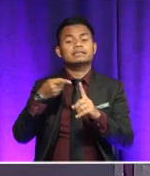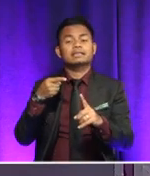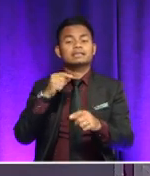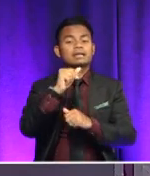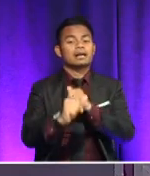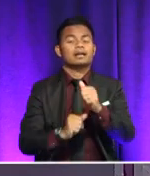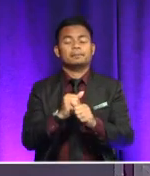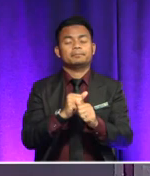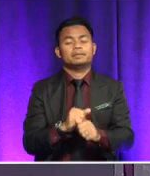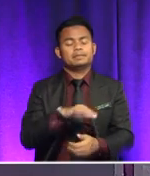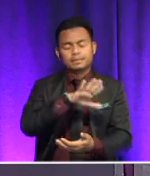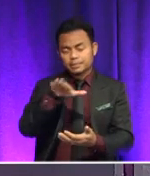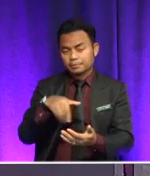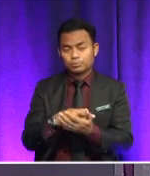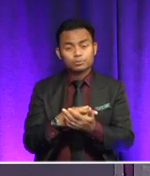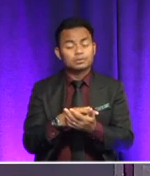rezeki daripada